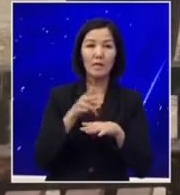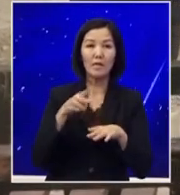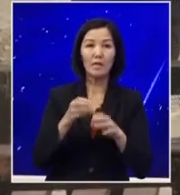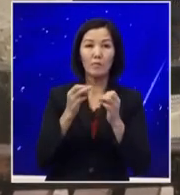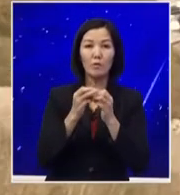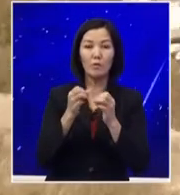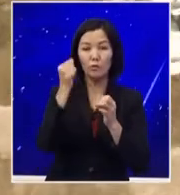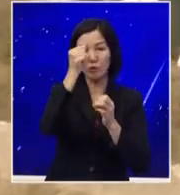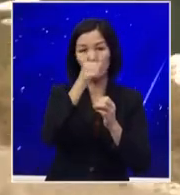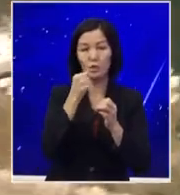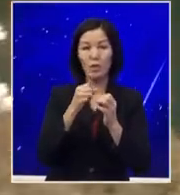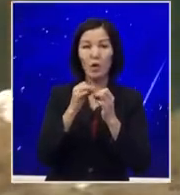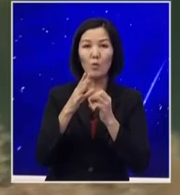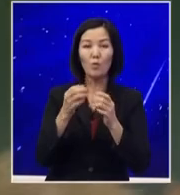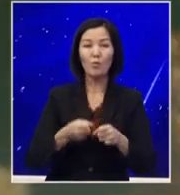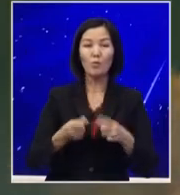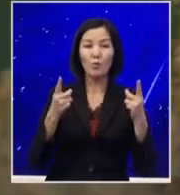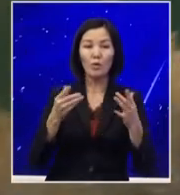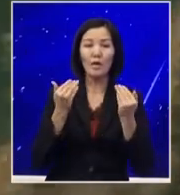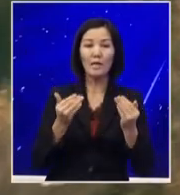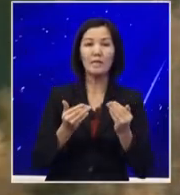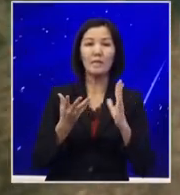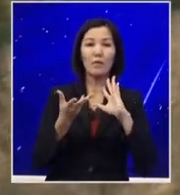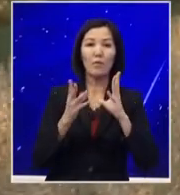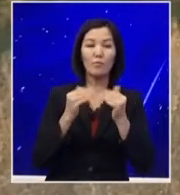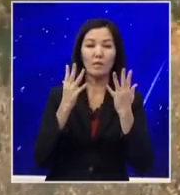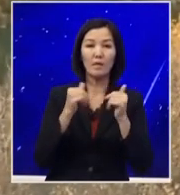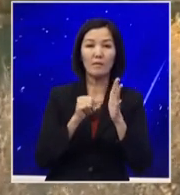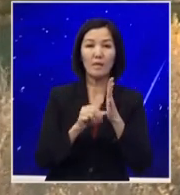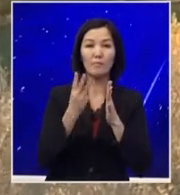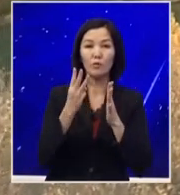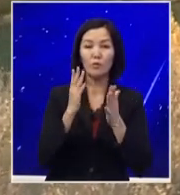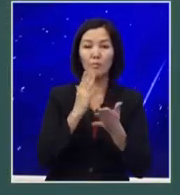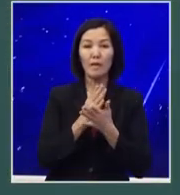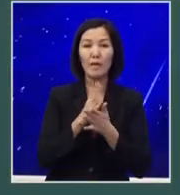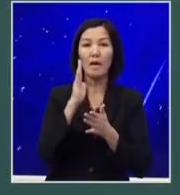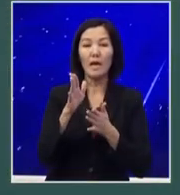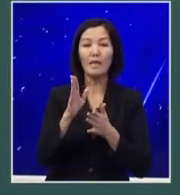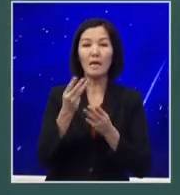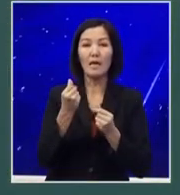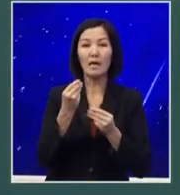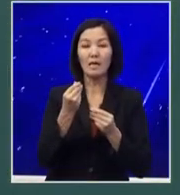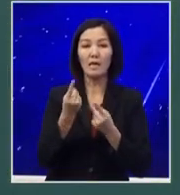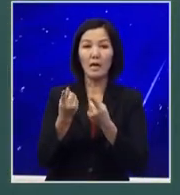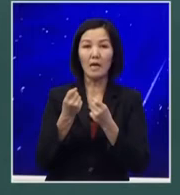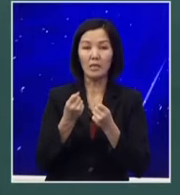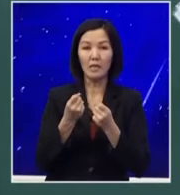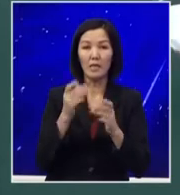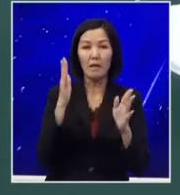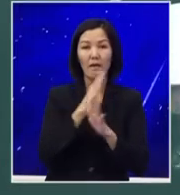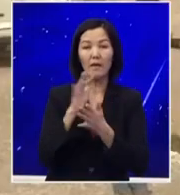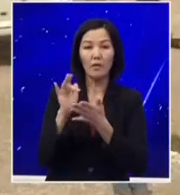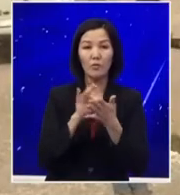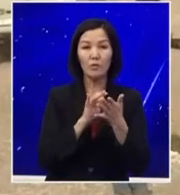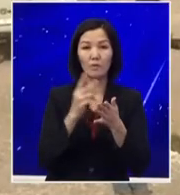2010 жылы сатыда 14 қонақжай болса, бүгінде олардың саны 63-ке жетті. Алда қаржыгерлердің келуімен мұнда